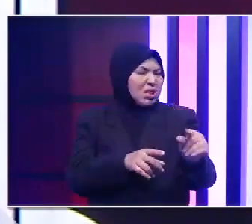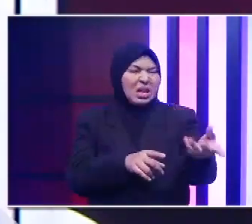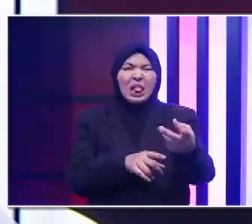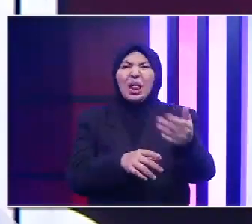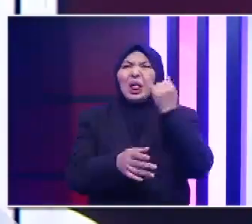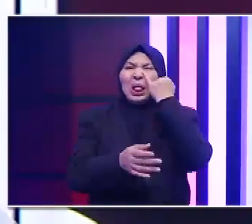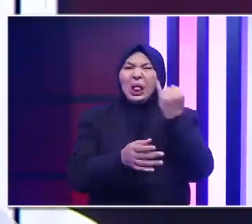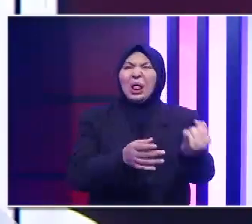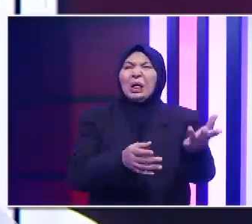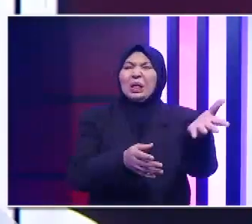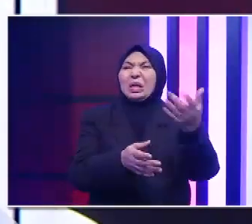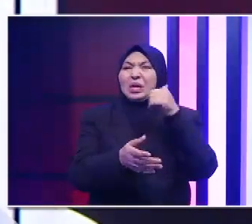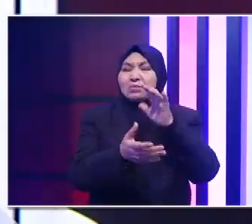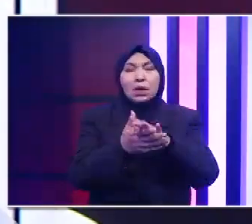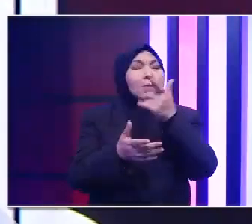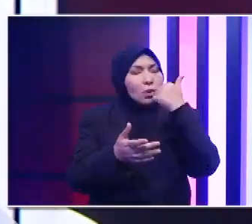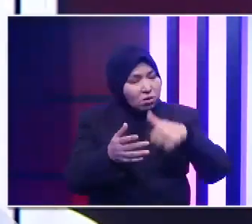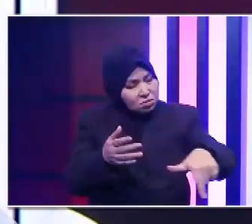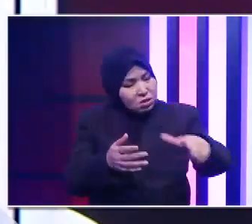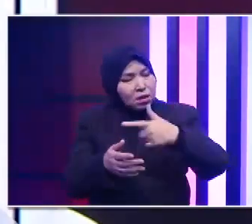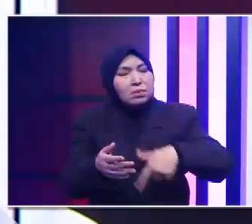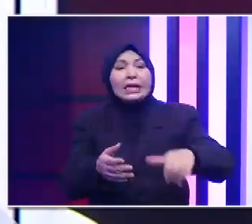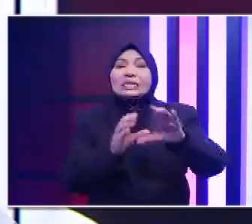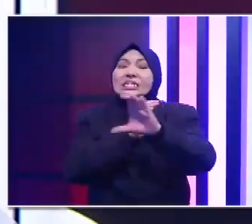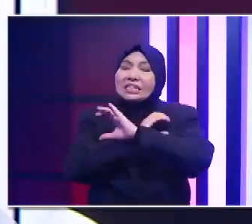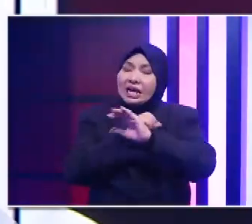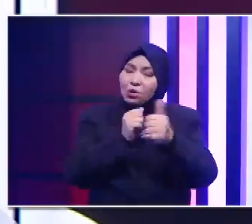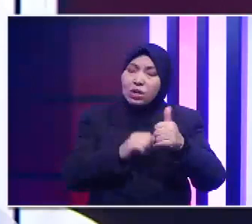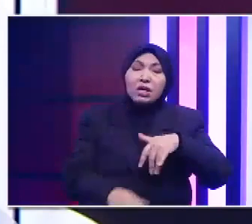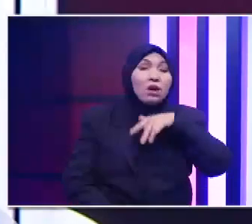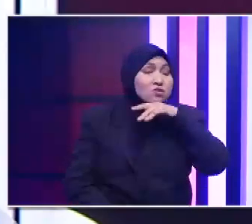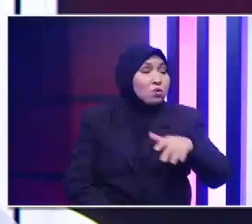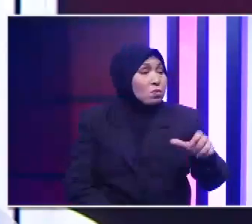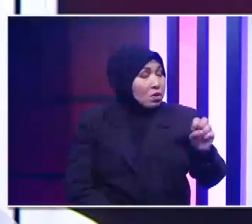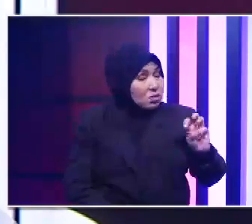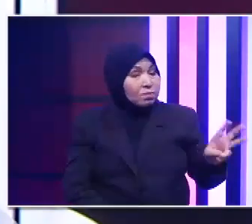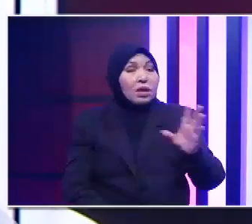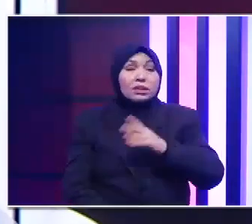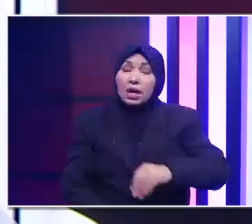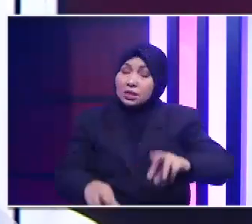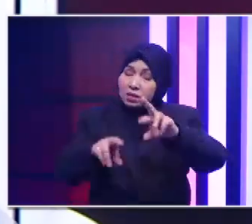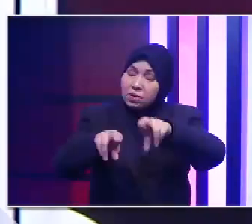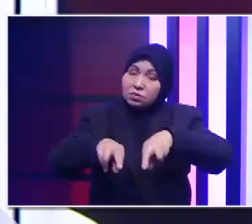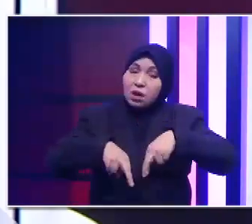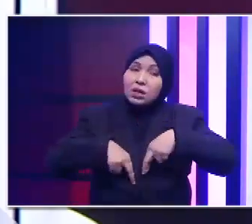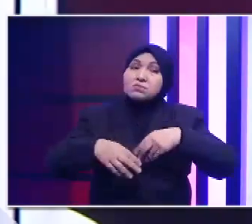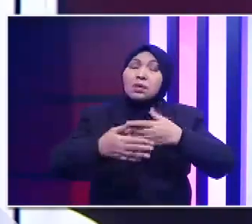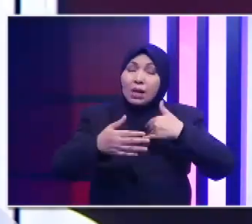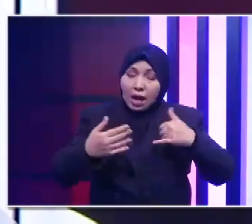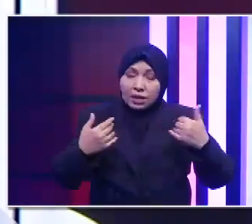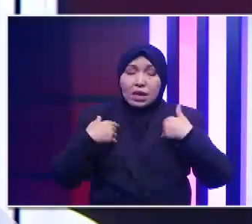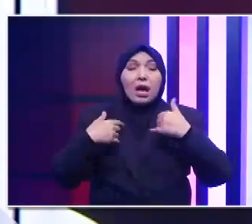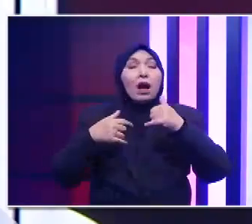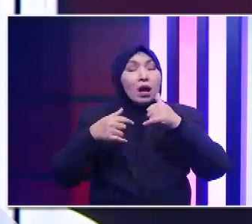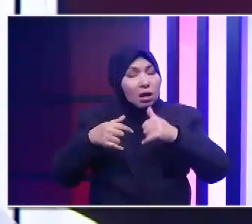karena merekalah orang yang dicintai oleh Rasulullah Shallallahu alaihi wasallam dan merekalah orang yang Dede baik sebelum itu mereka adalah